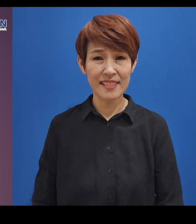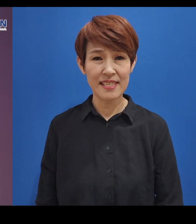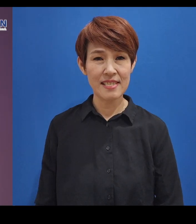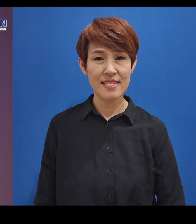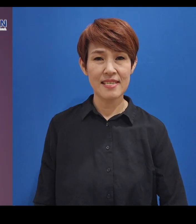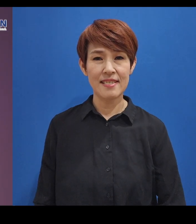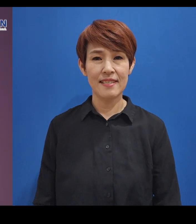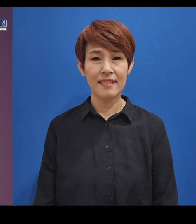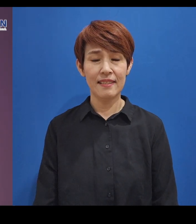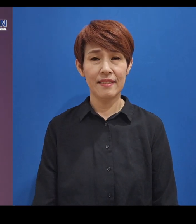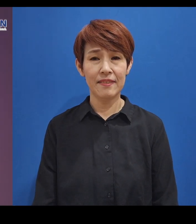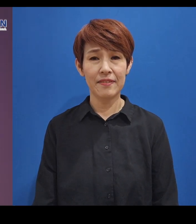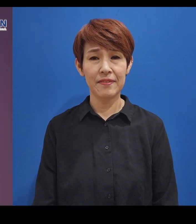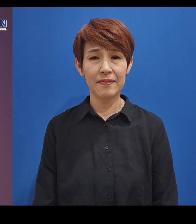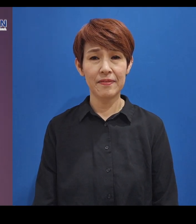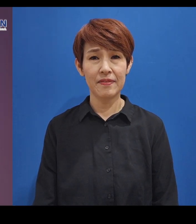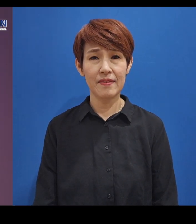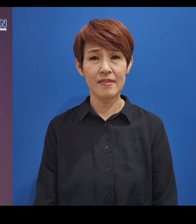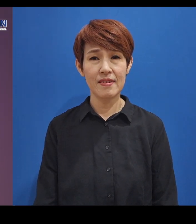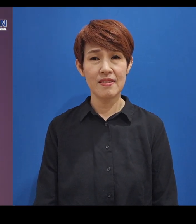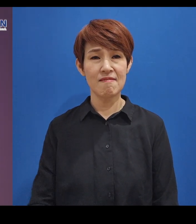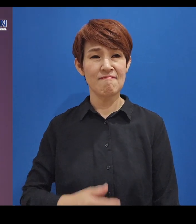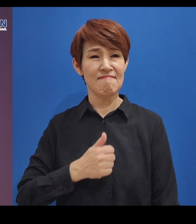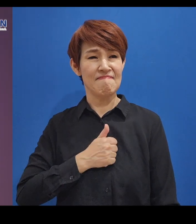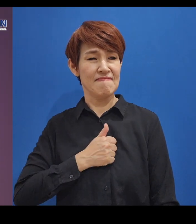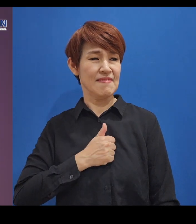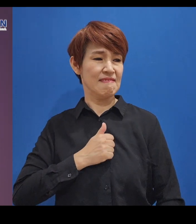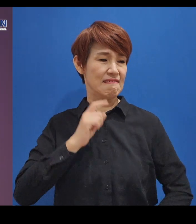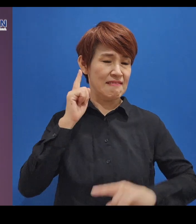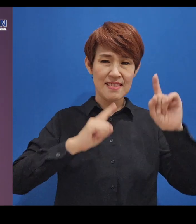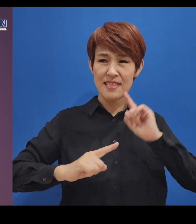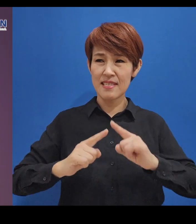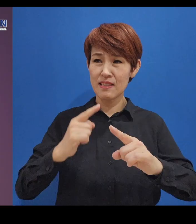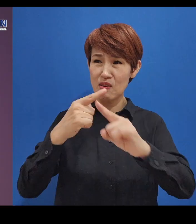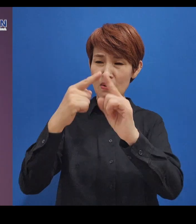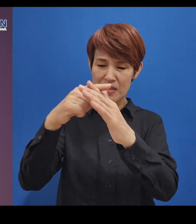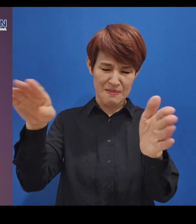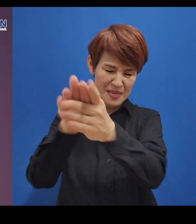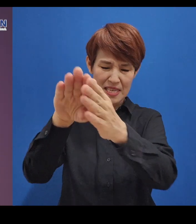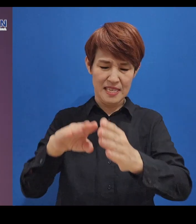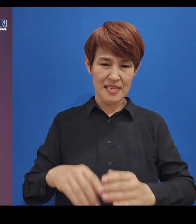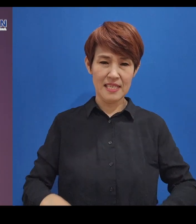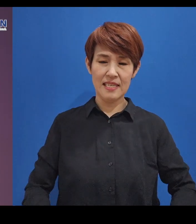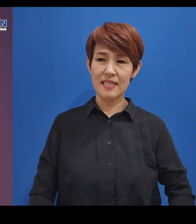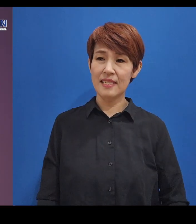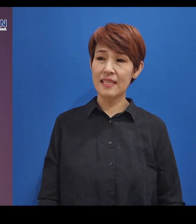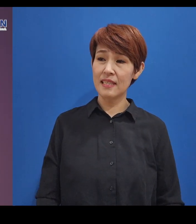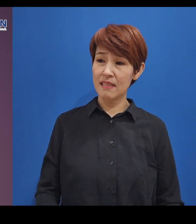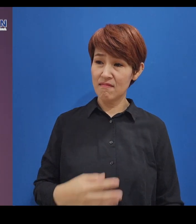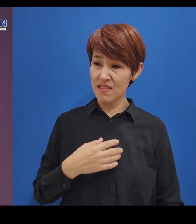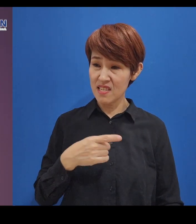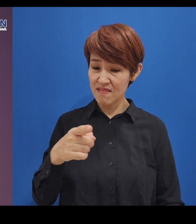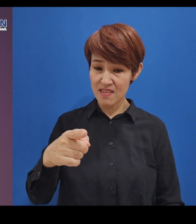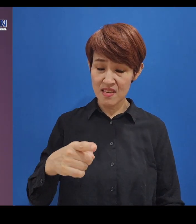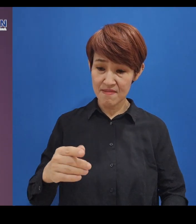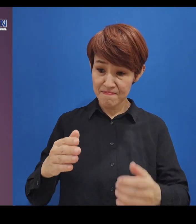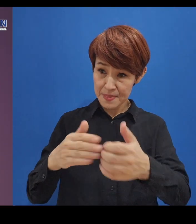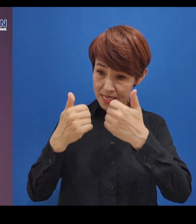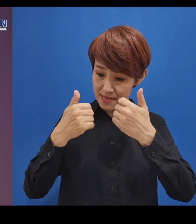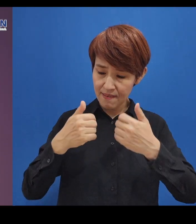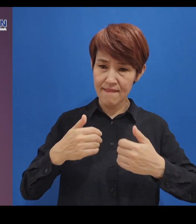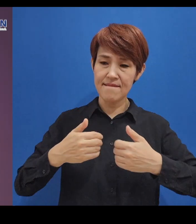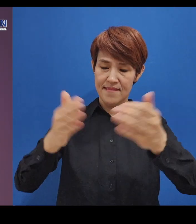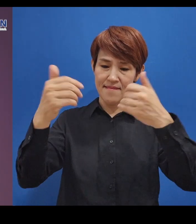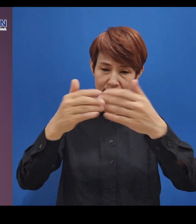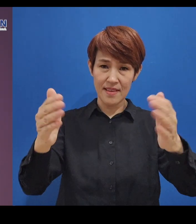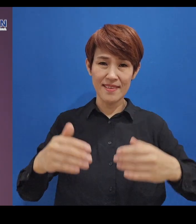자존심에 요만큼만 스크래치가 나도 교회고 뭐고 없잖아요. 꼭 한마디 해야 되잖아요. 원수 사랑은 무슨,